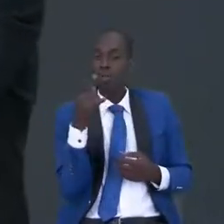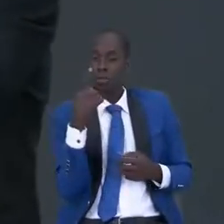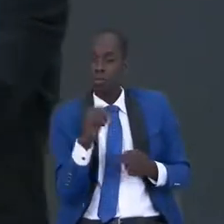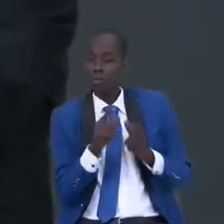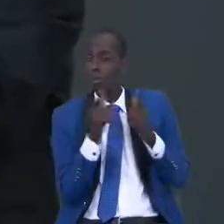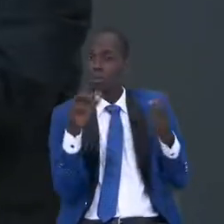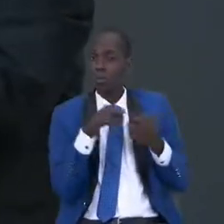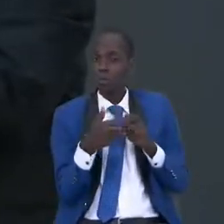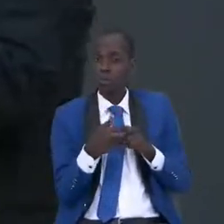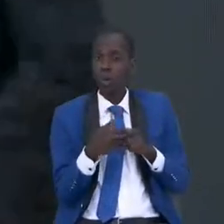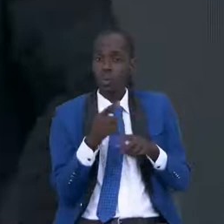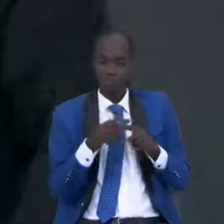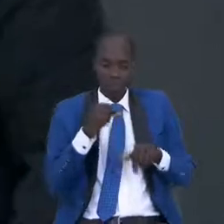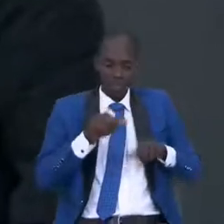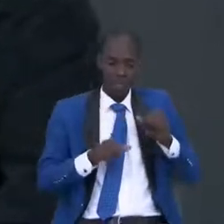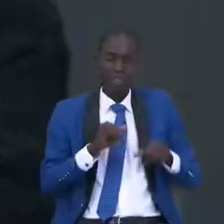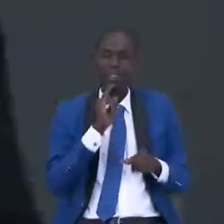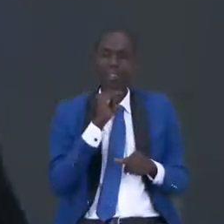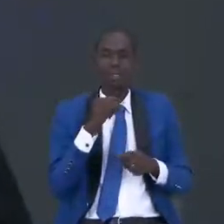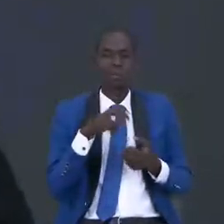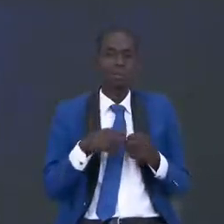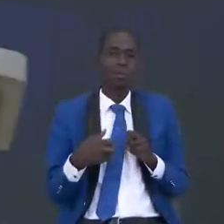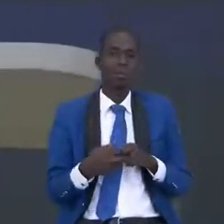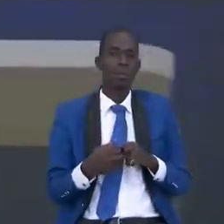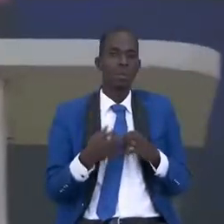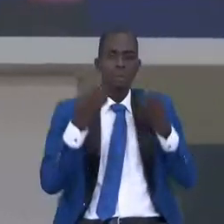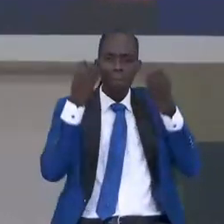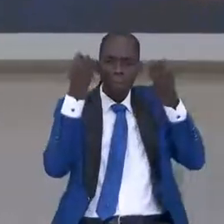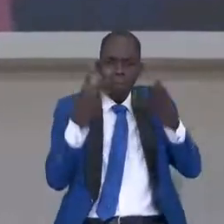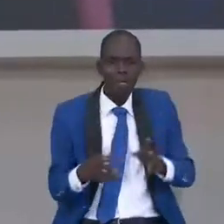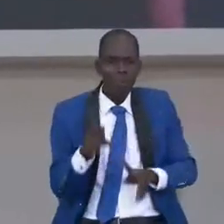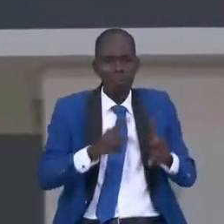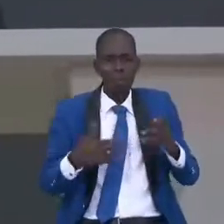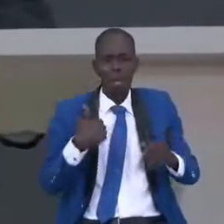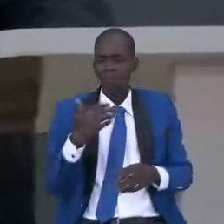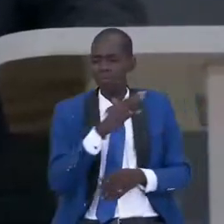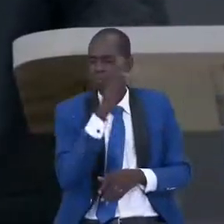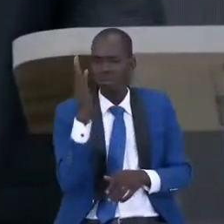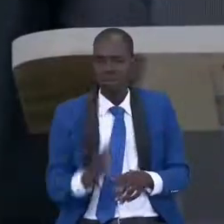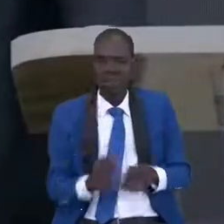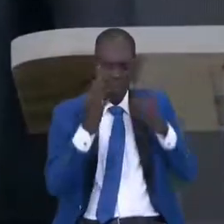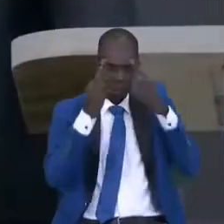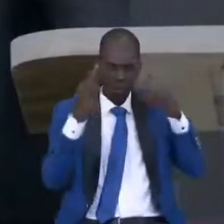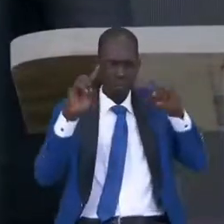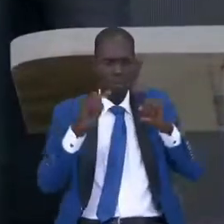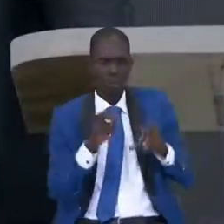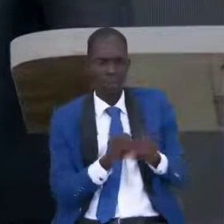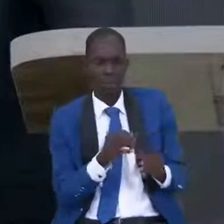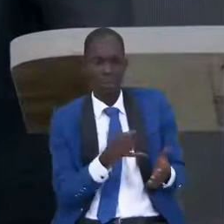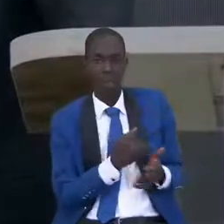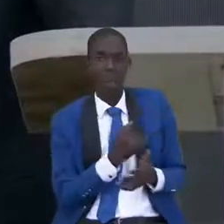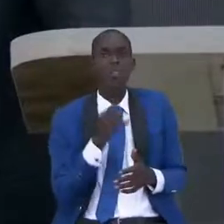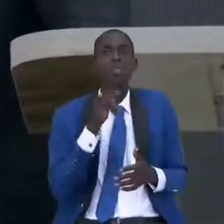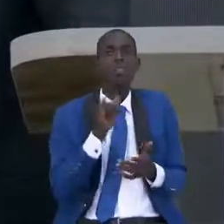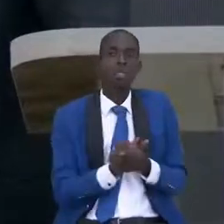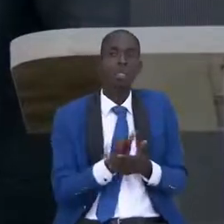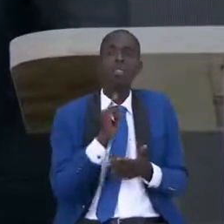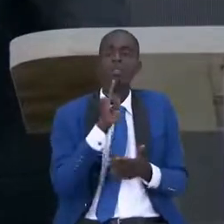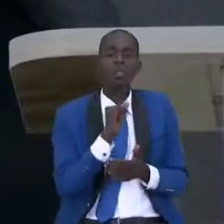le problème. Les autres n'ont jamais fait et je le fais. Ça, ce n'est pas le problème. Ton doute est